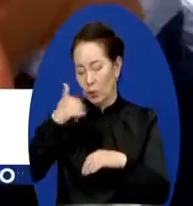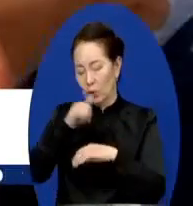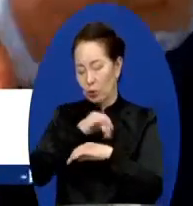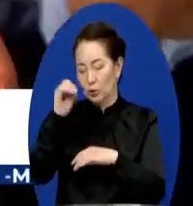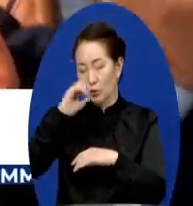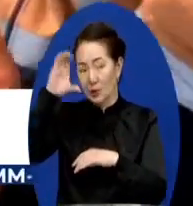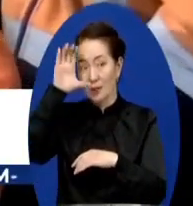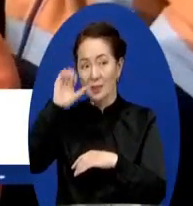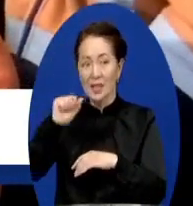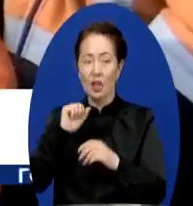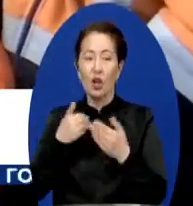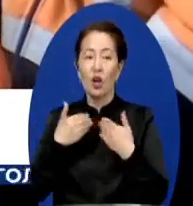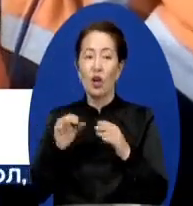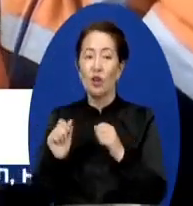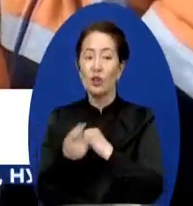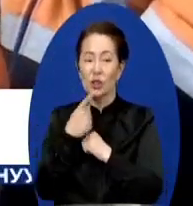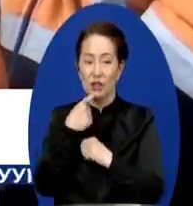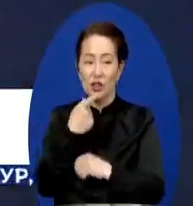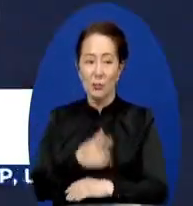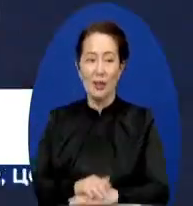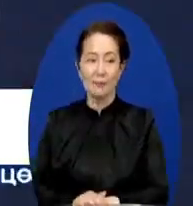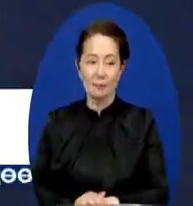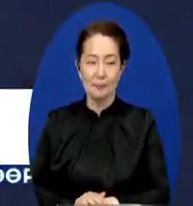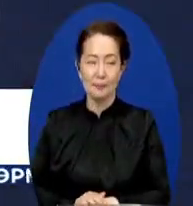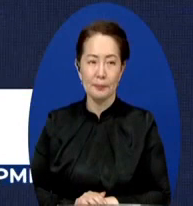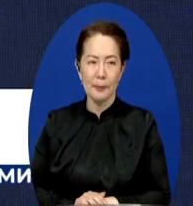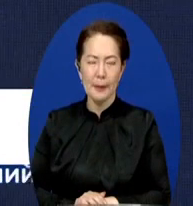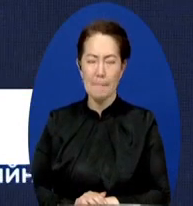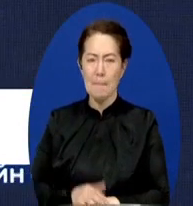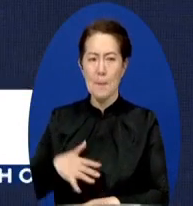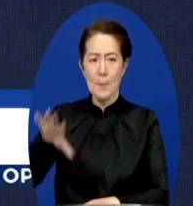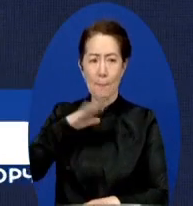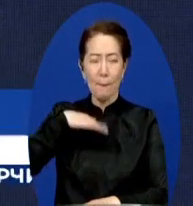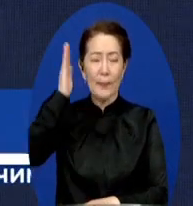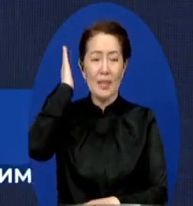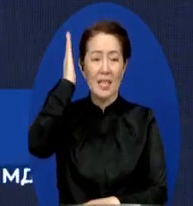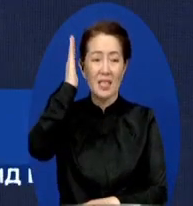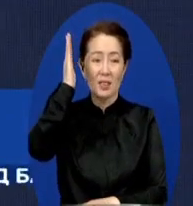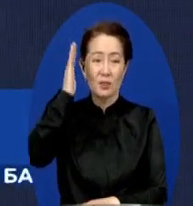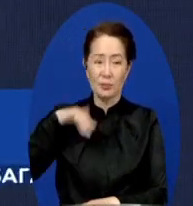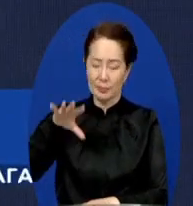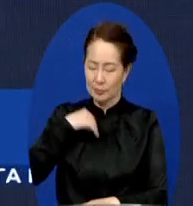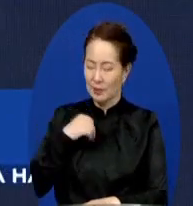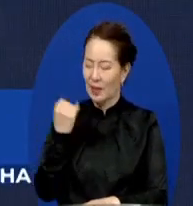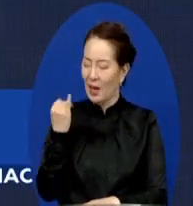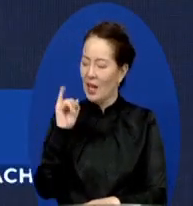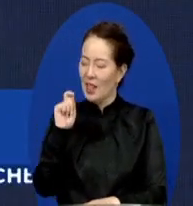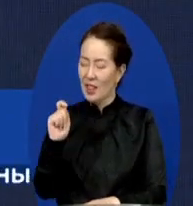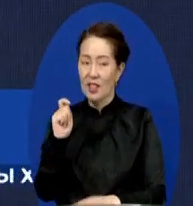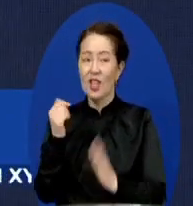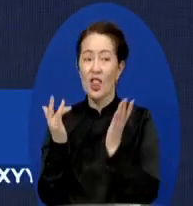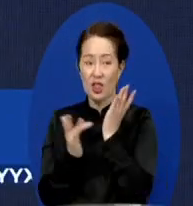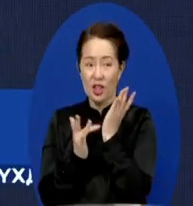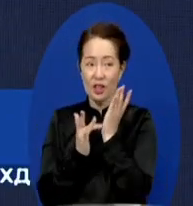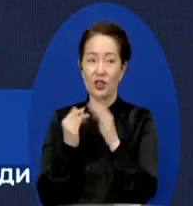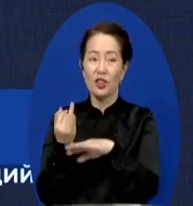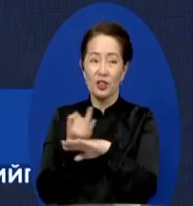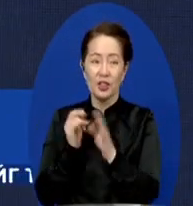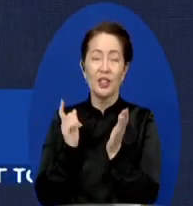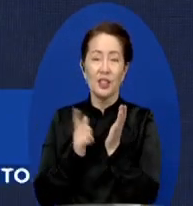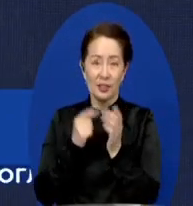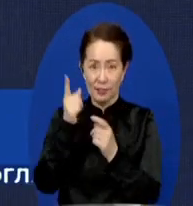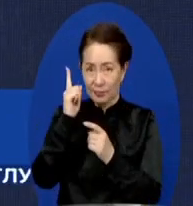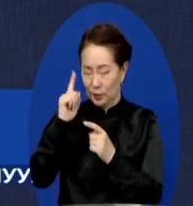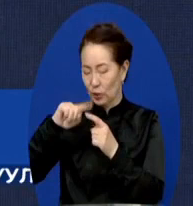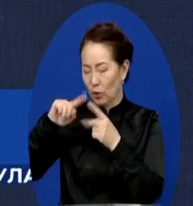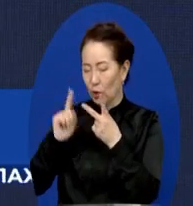улсын ерөнхий сайд нээлтийн үеэр онцоллоо. Ирээдүйд бид нарт IT технологийн инженерүүд маш их хэрэгтэй байна.